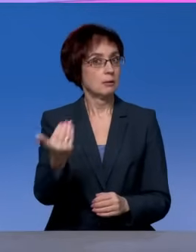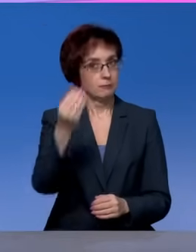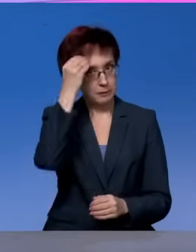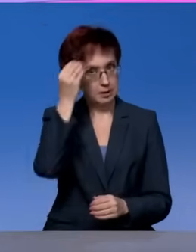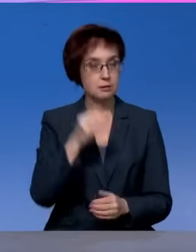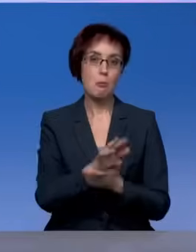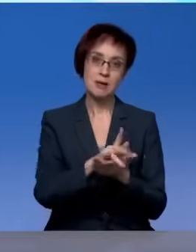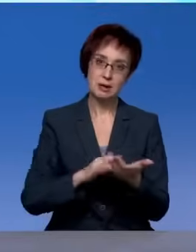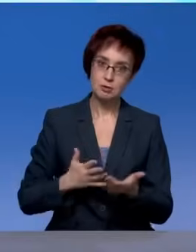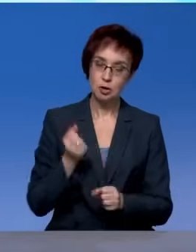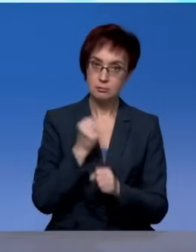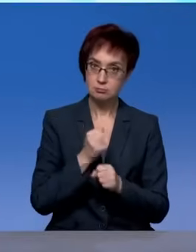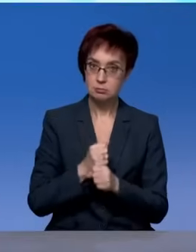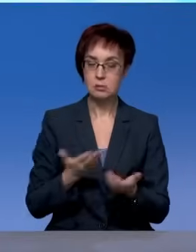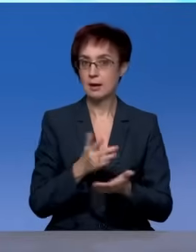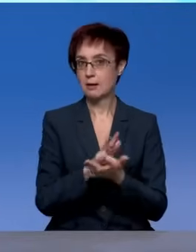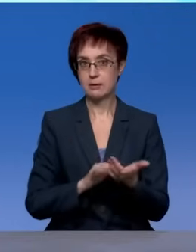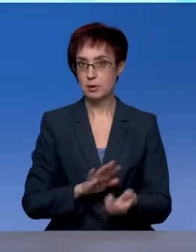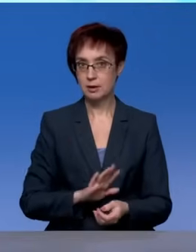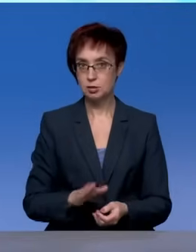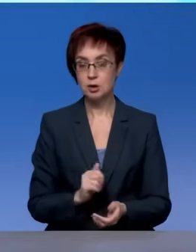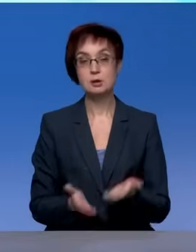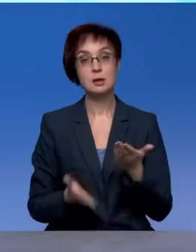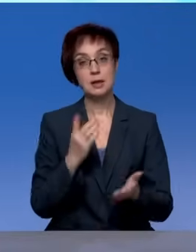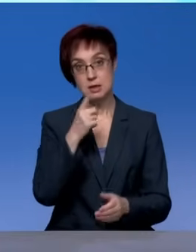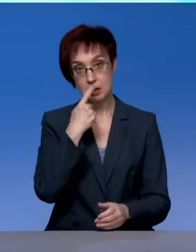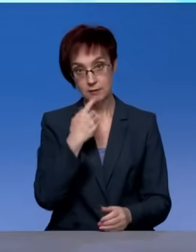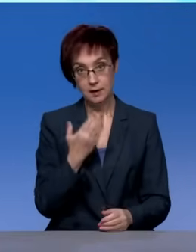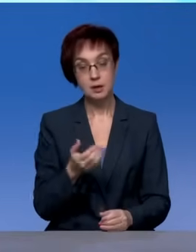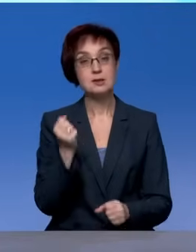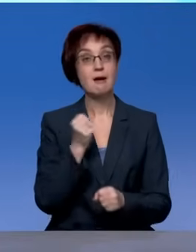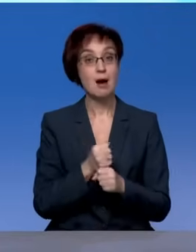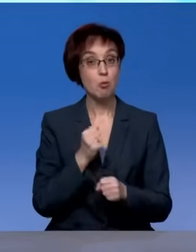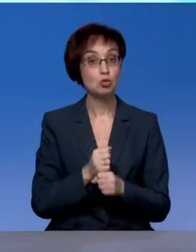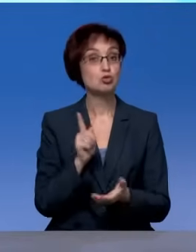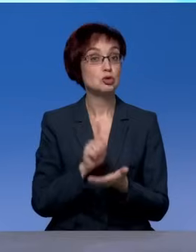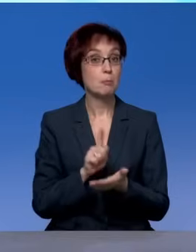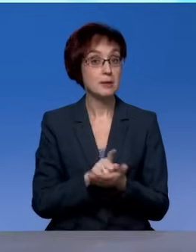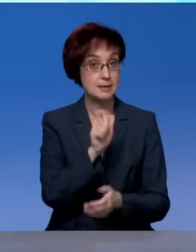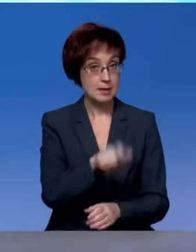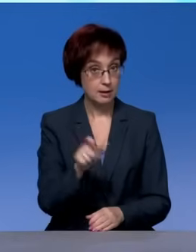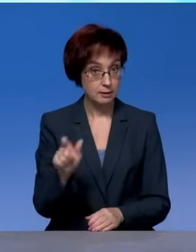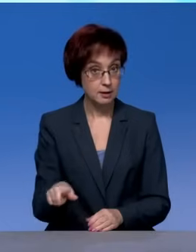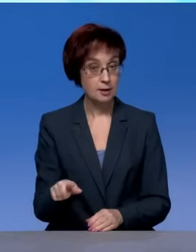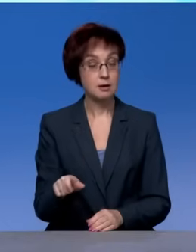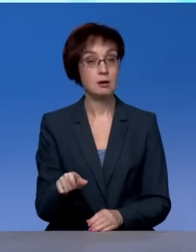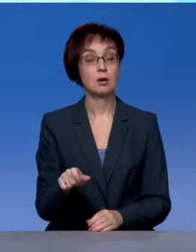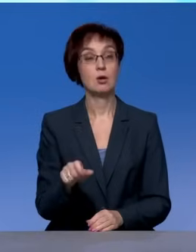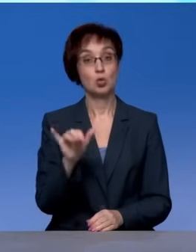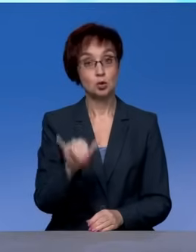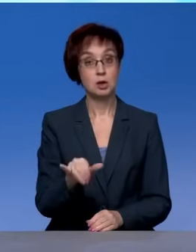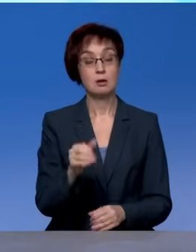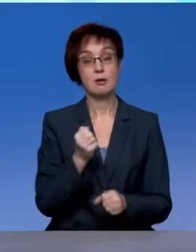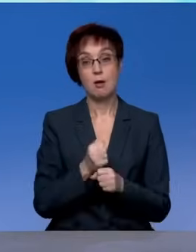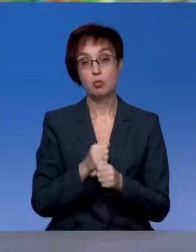продолжать? Смотрите, если говорить про работающих пенсионеров и их неиндексацию, на самом деле все немножко по-другому работает,